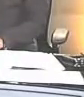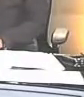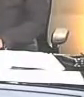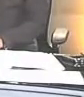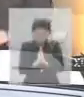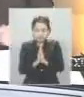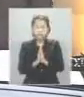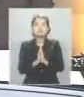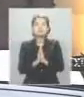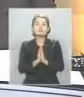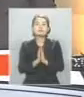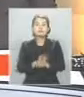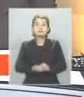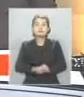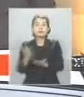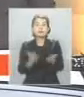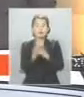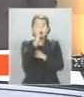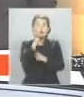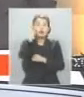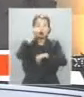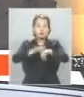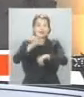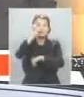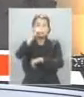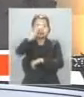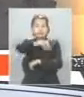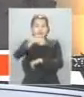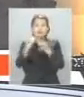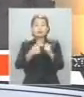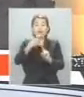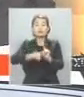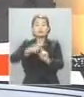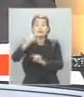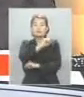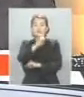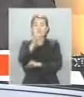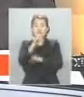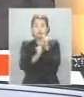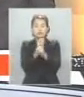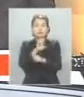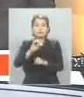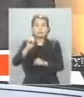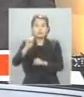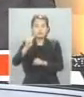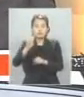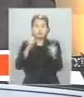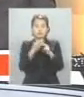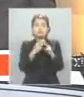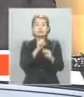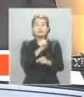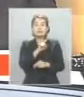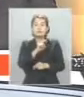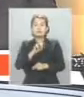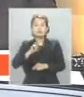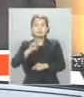สวัสดีค่ะ สวัสดีค่ะต้อนรับเข้าสู่ข่าวเที่ยงทีวีไทยนะคะวันนี้วันที่12มีนาคม2554วันนี้พบกับดิฉันสิริมาทรงกลิ่นค่ะ